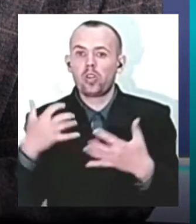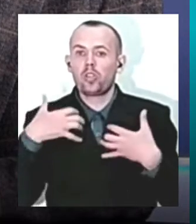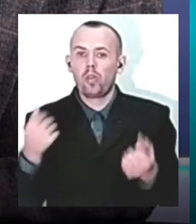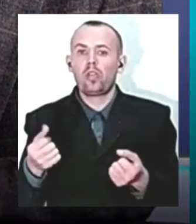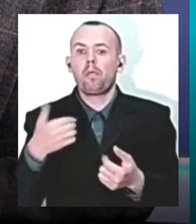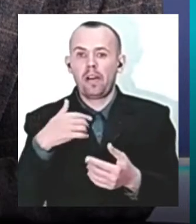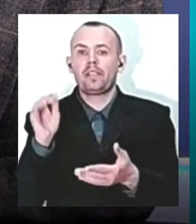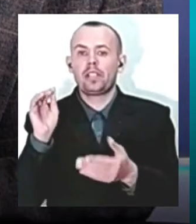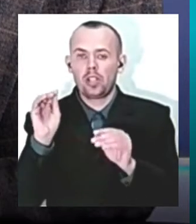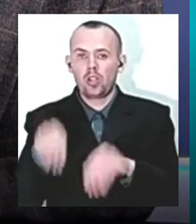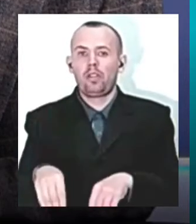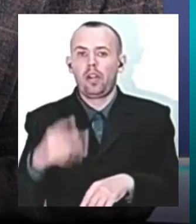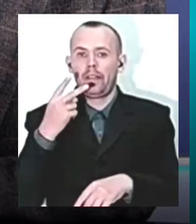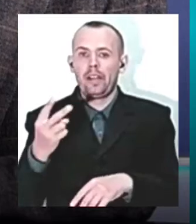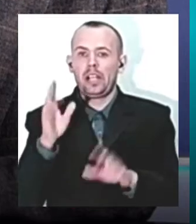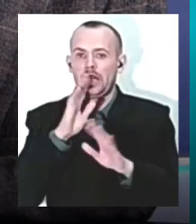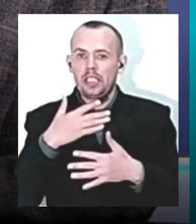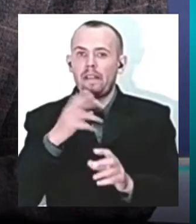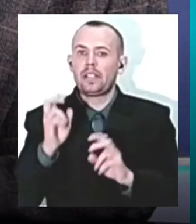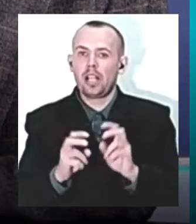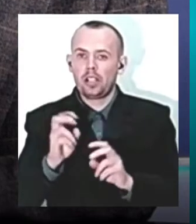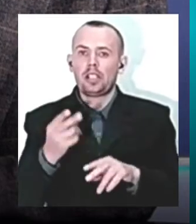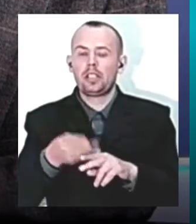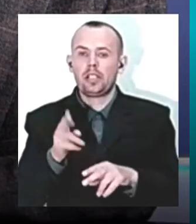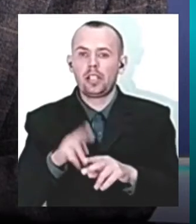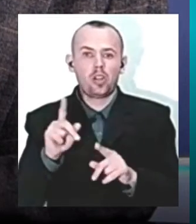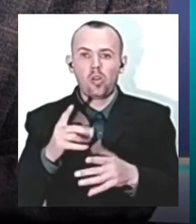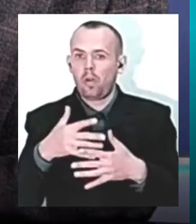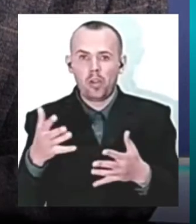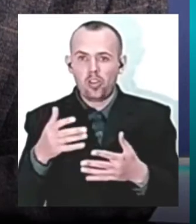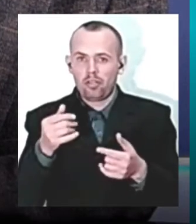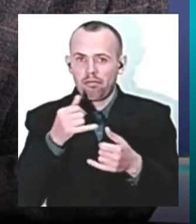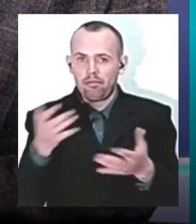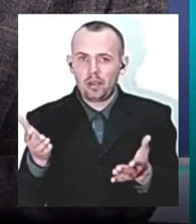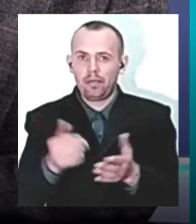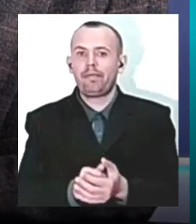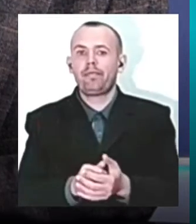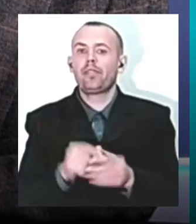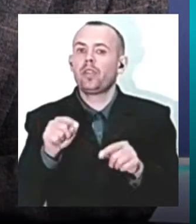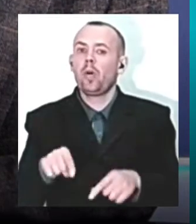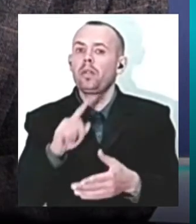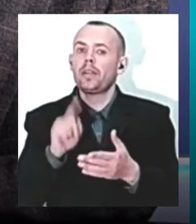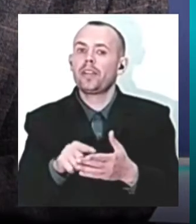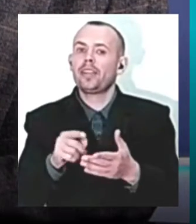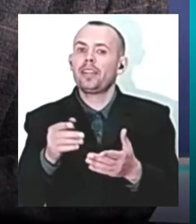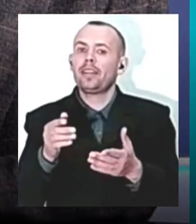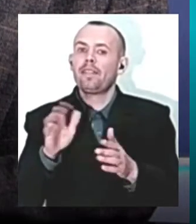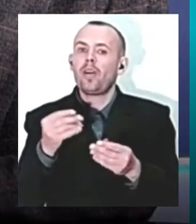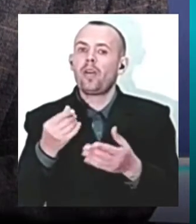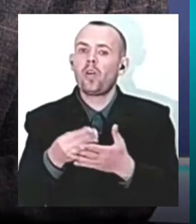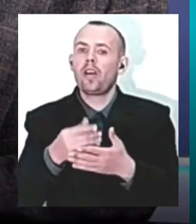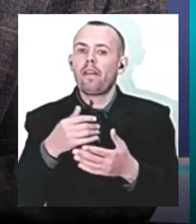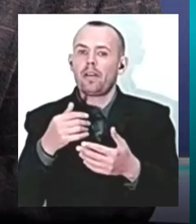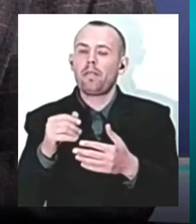2 кисневі станції. Тобто більше не можна було знайти? Тут питання, давайте, кошти в обласному бюджеті є, але